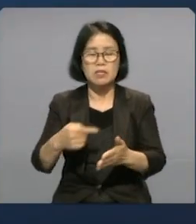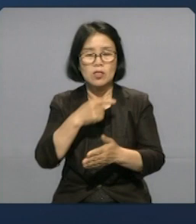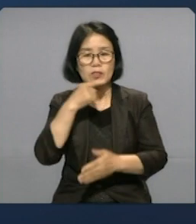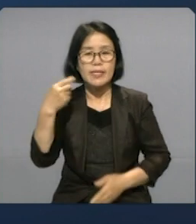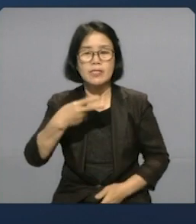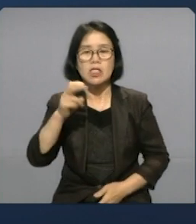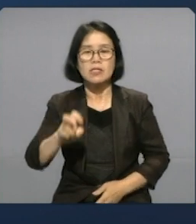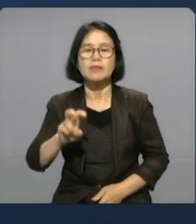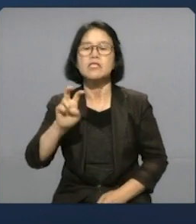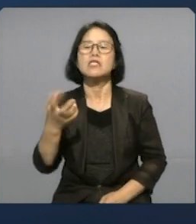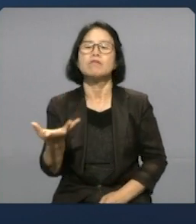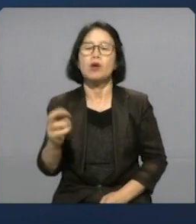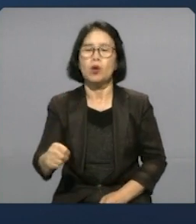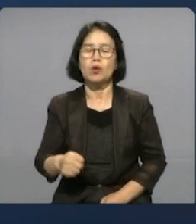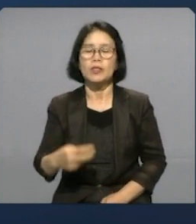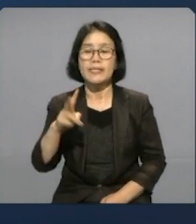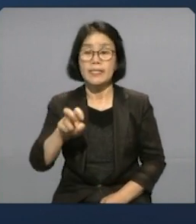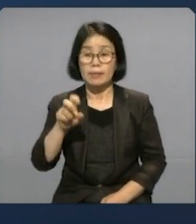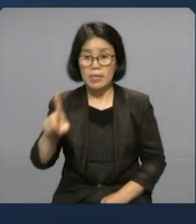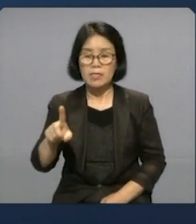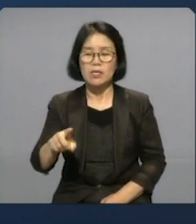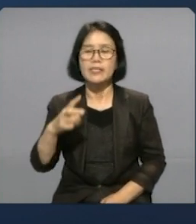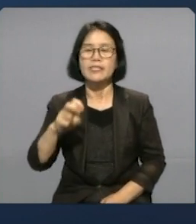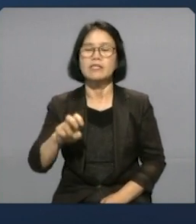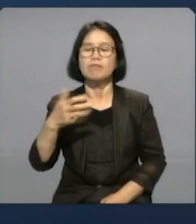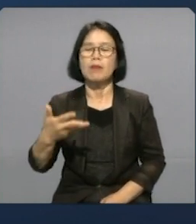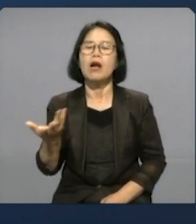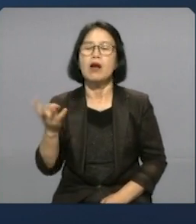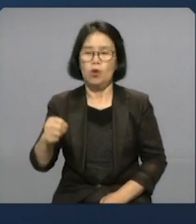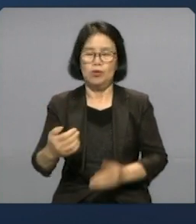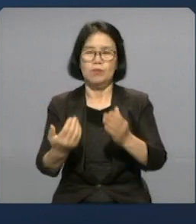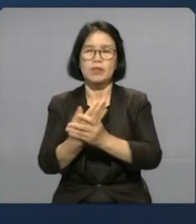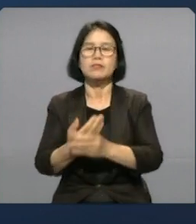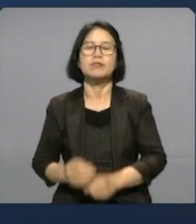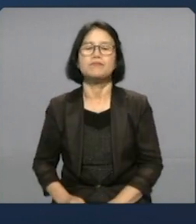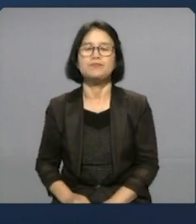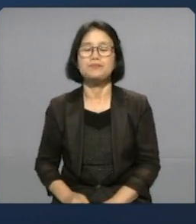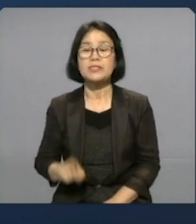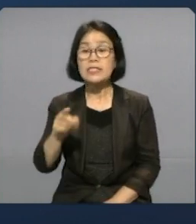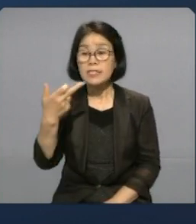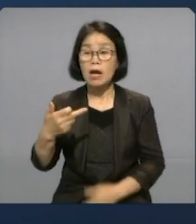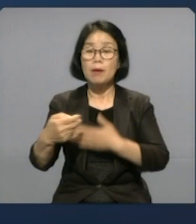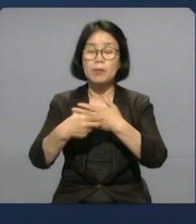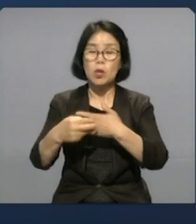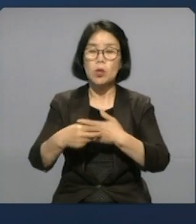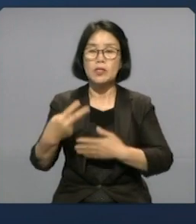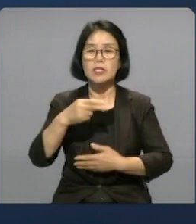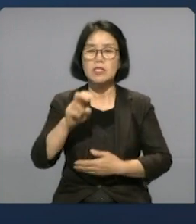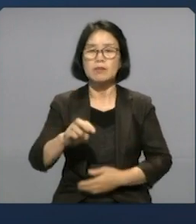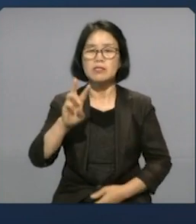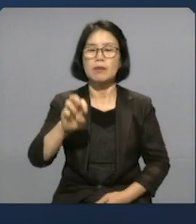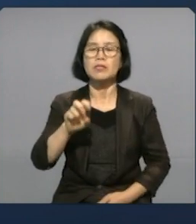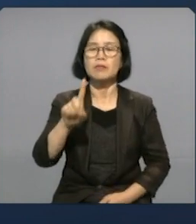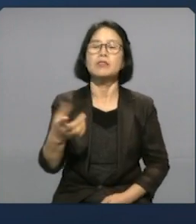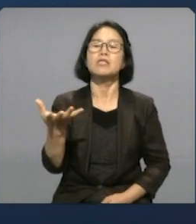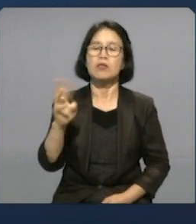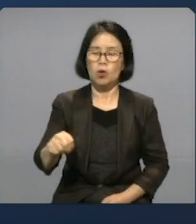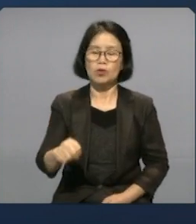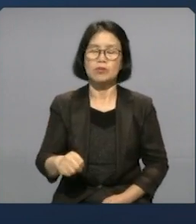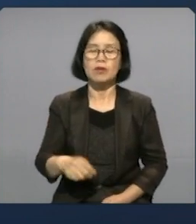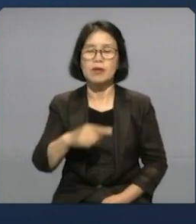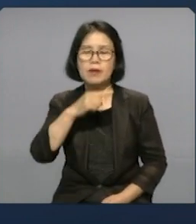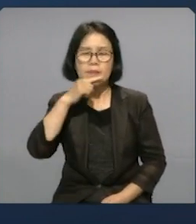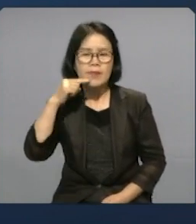2020년에 20억 원, 2021년에 28억 원이 발생했고 일산병원 역시 2020년 31억 원 등